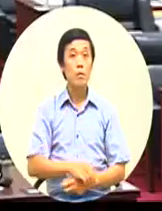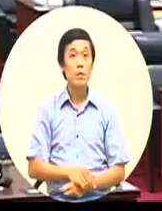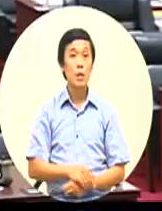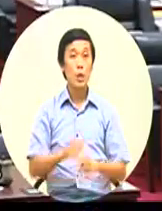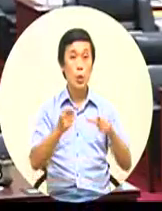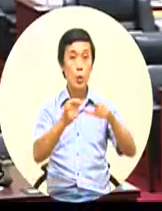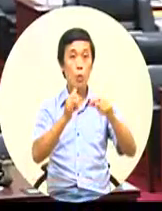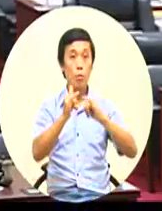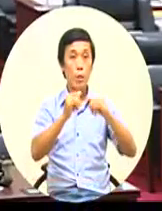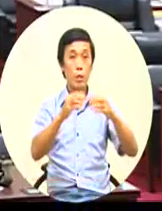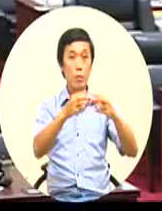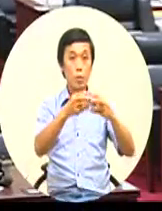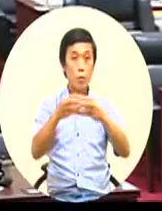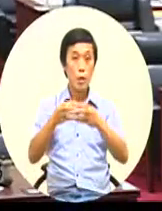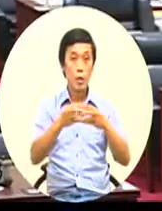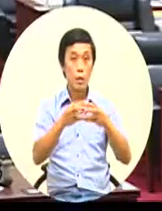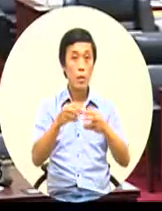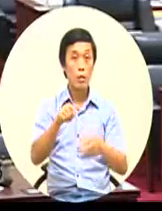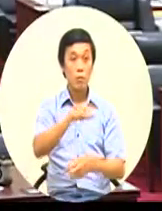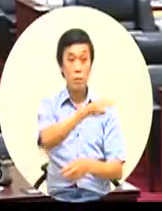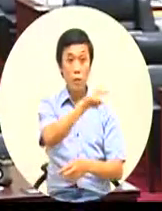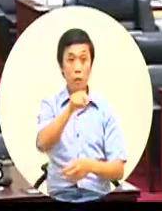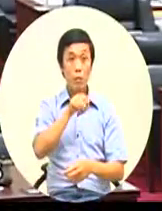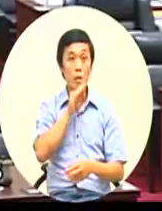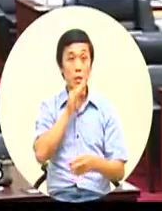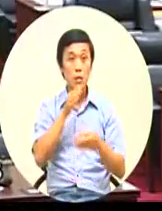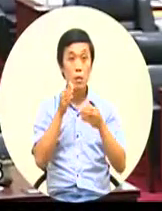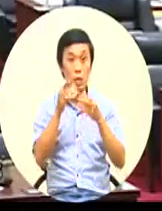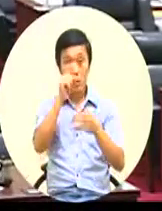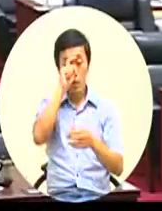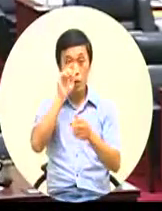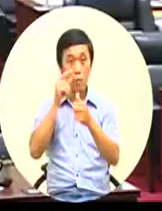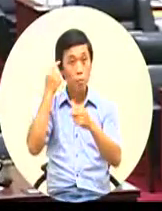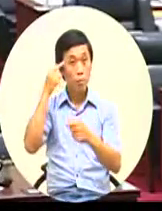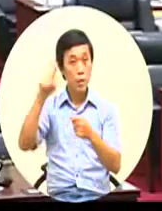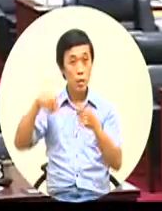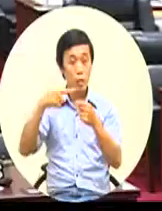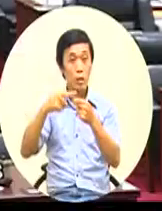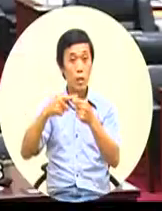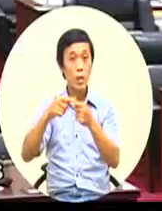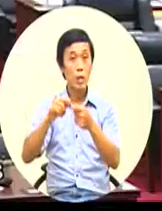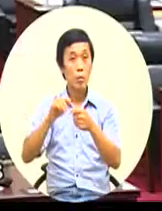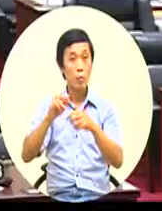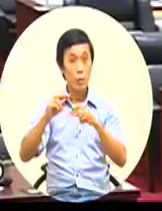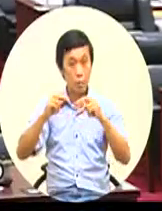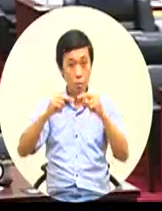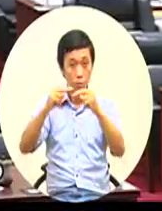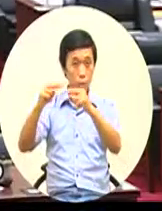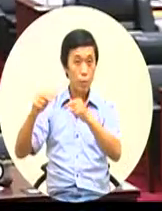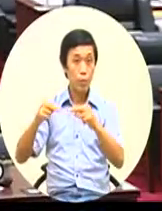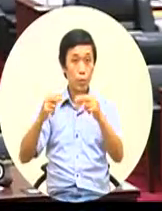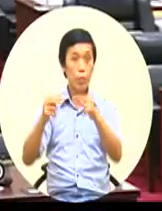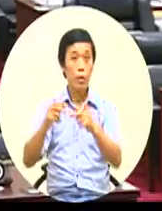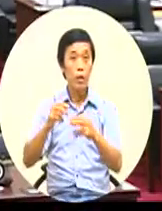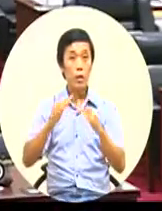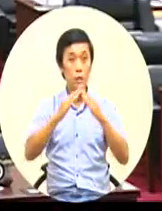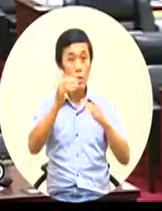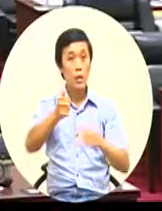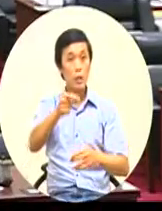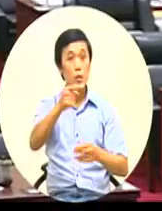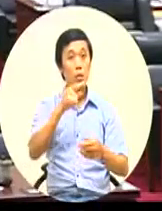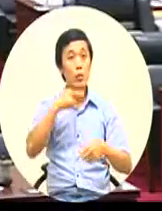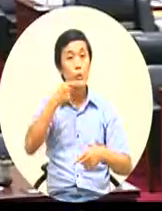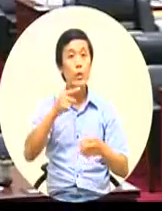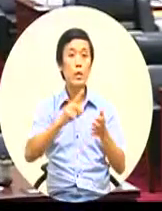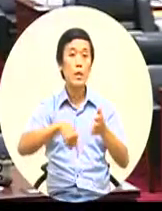公民团体，大家都是为了高雄的明天，而市长只是一句话说你会承担，就把高雄市